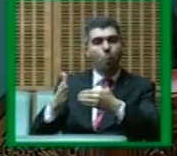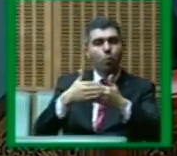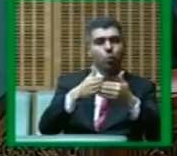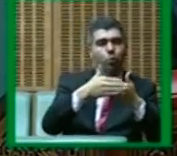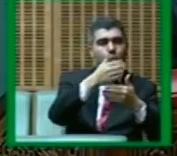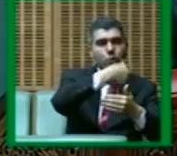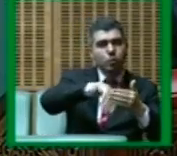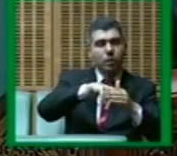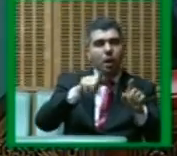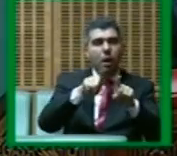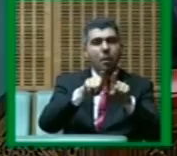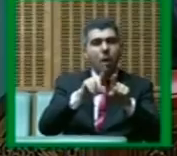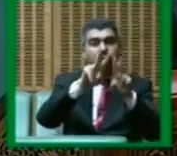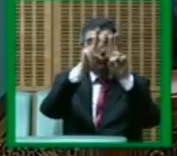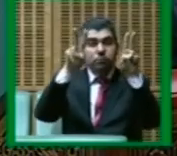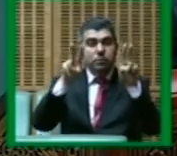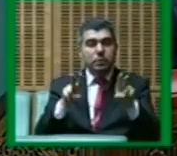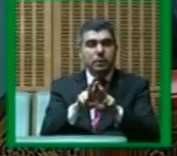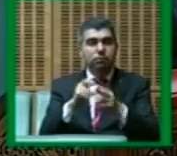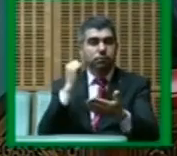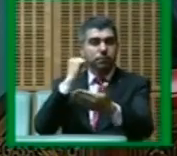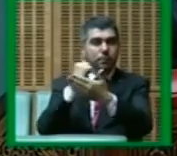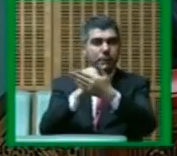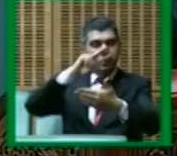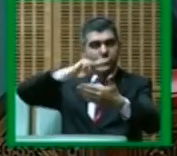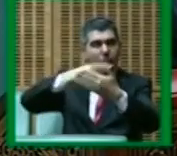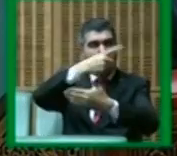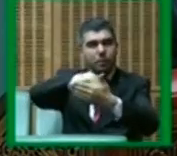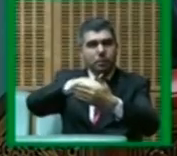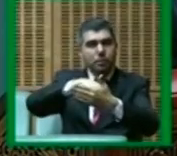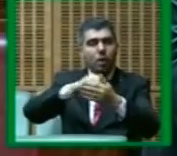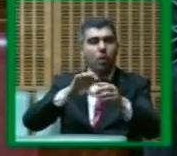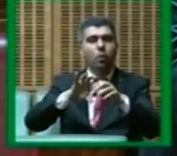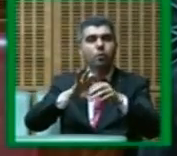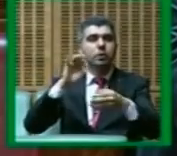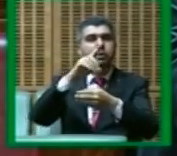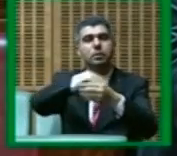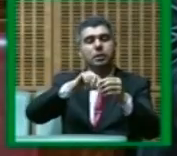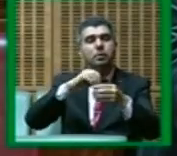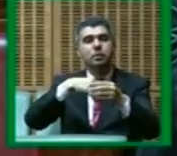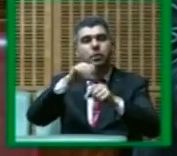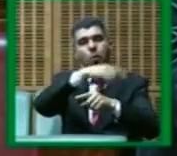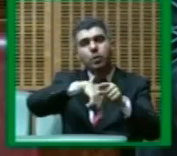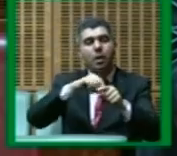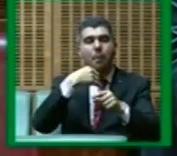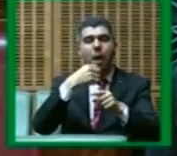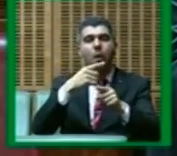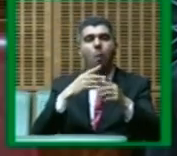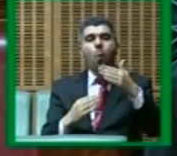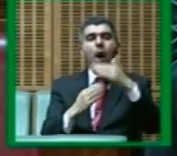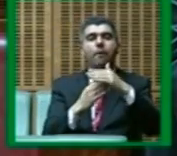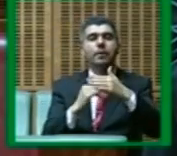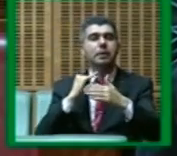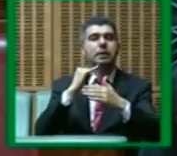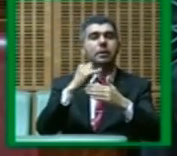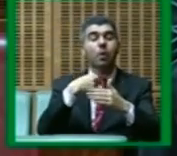وسحبنا مؤقتا الرخص لأكثر من 30 فاحص تقني، والبقية تأتي. علاش؟ لأنه اليوم